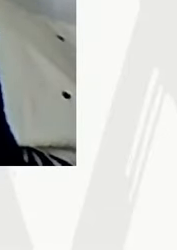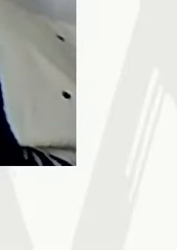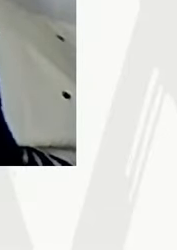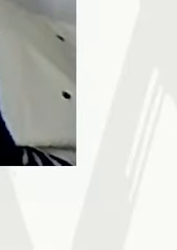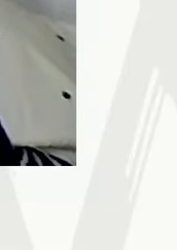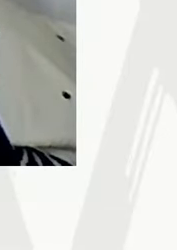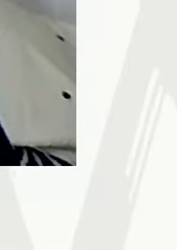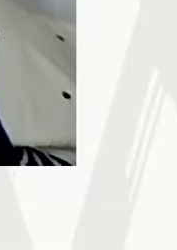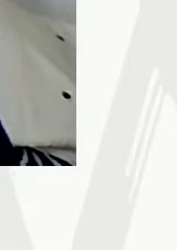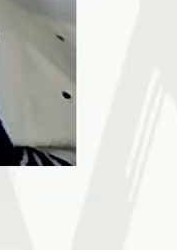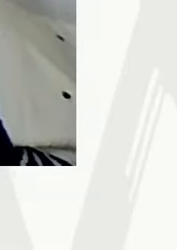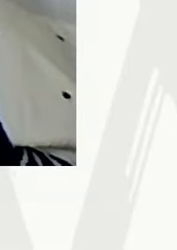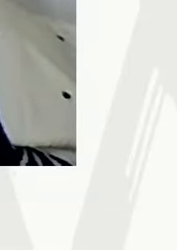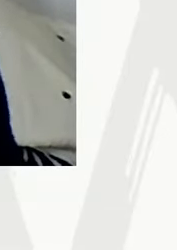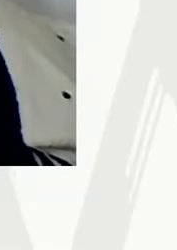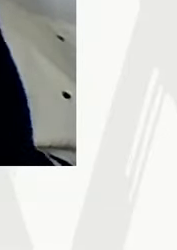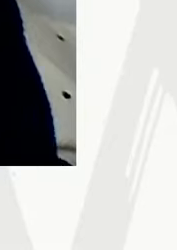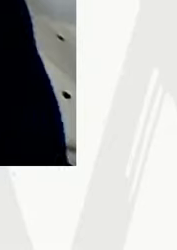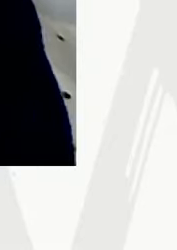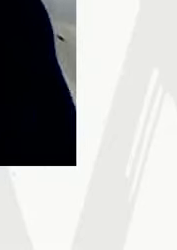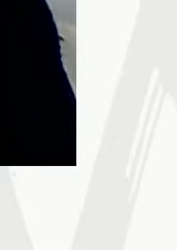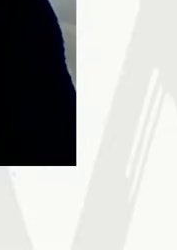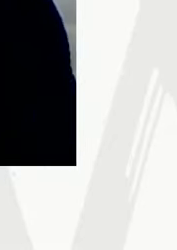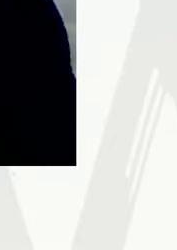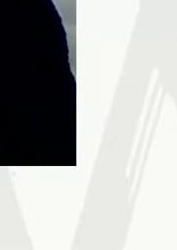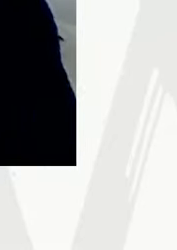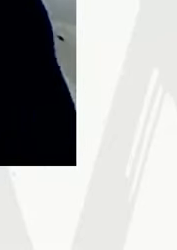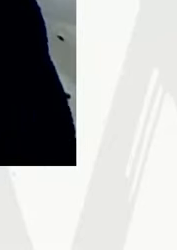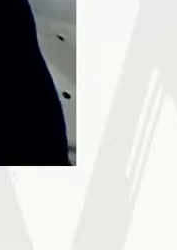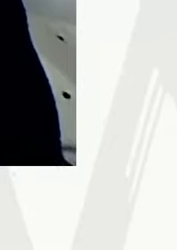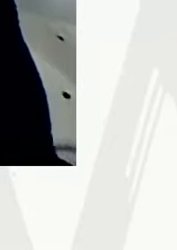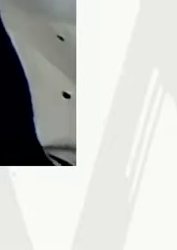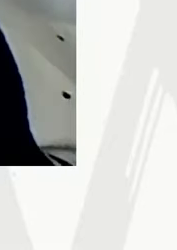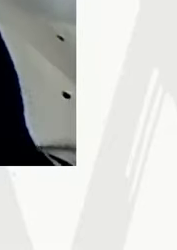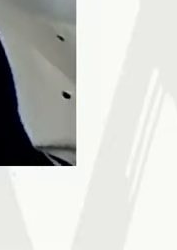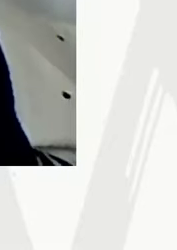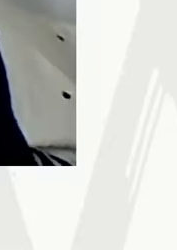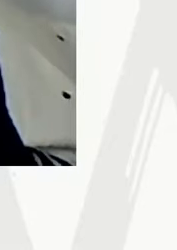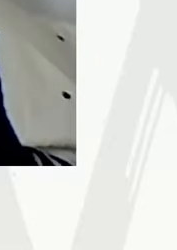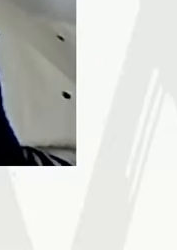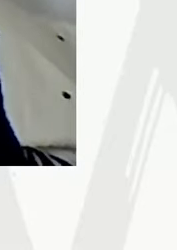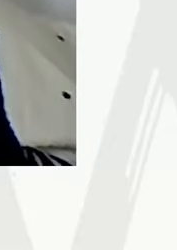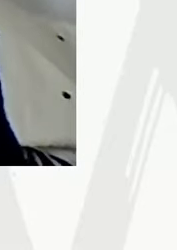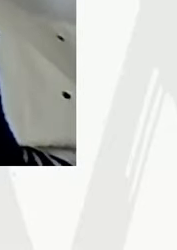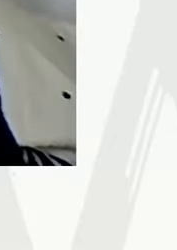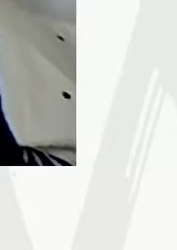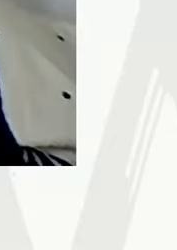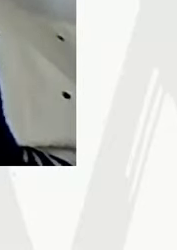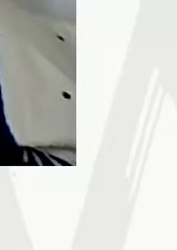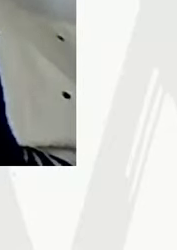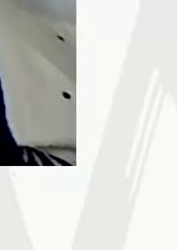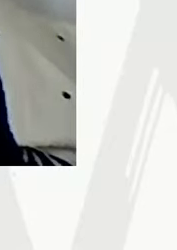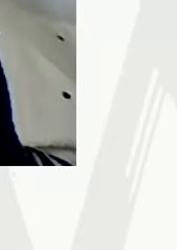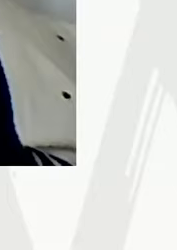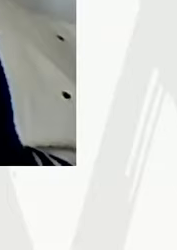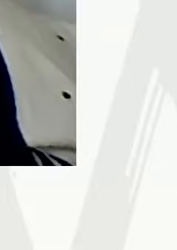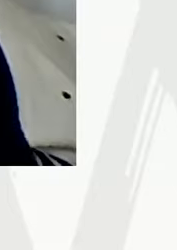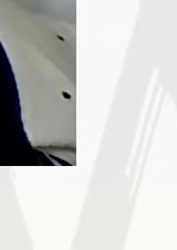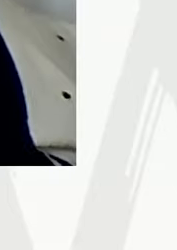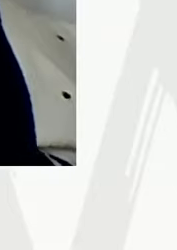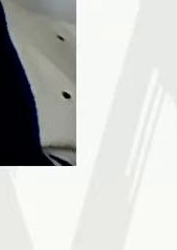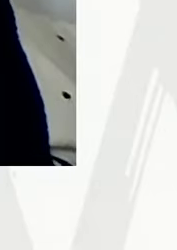La seconde forme est celle que représente l'association de Kant avec